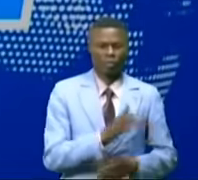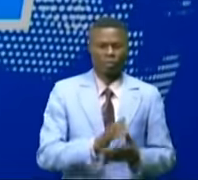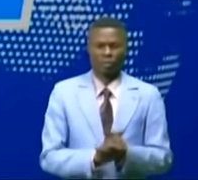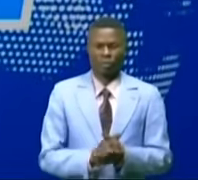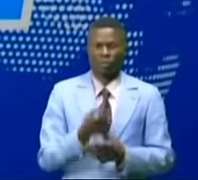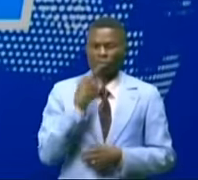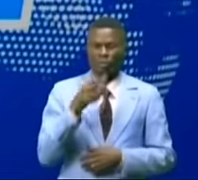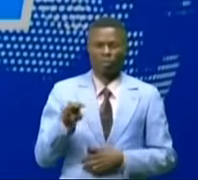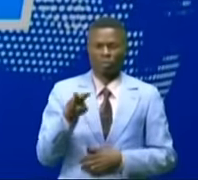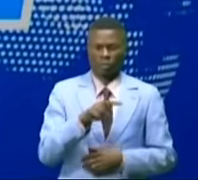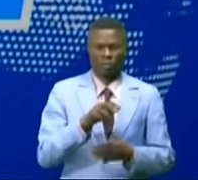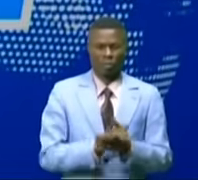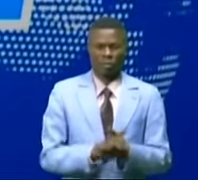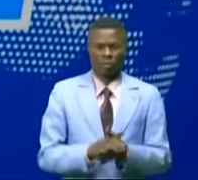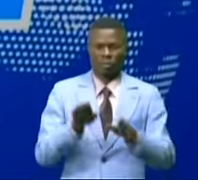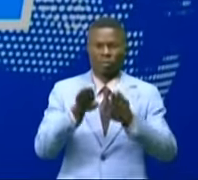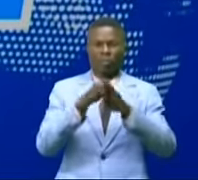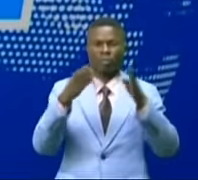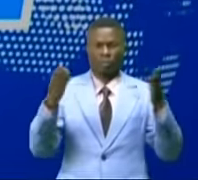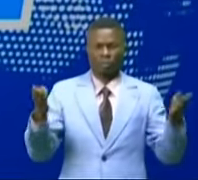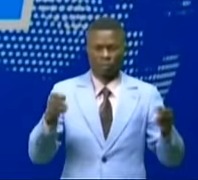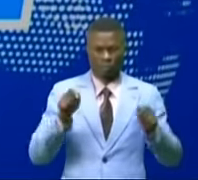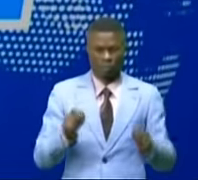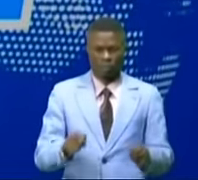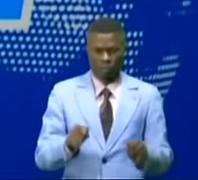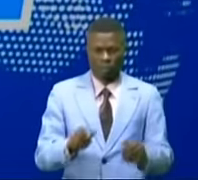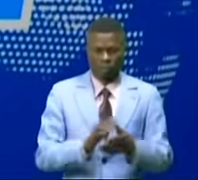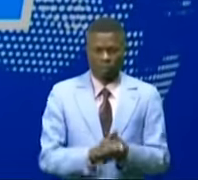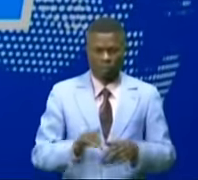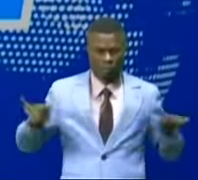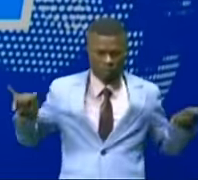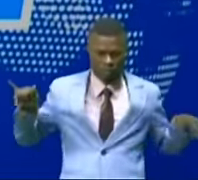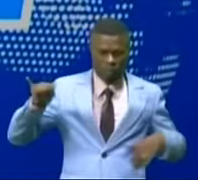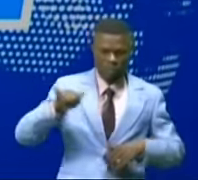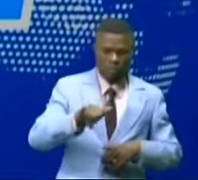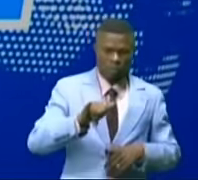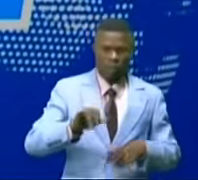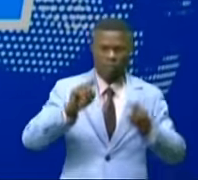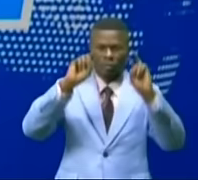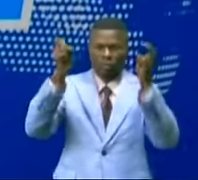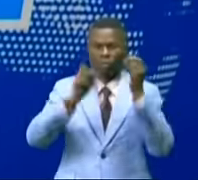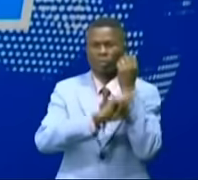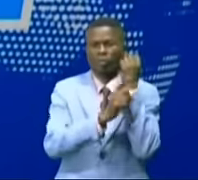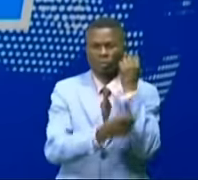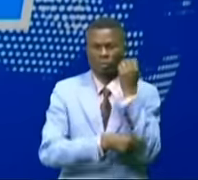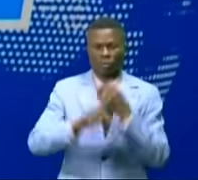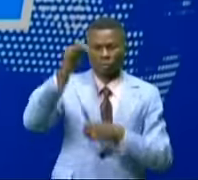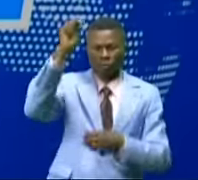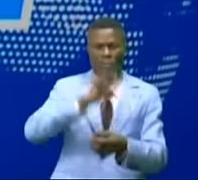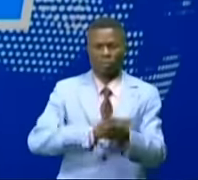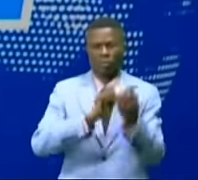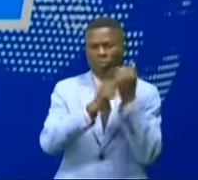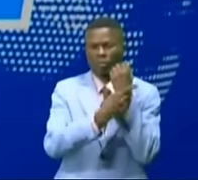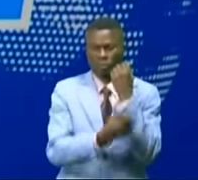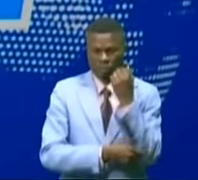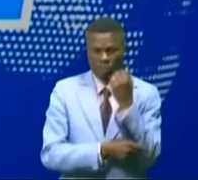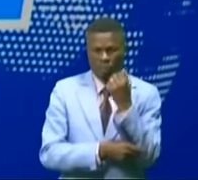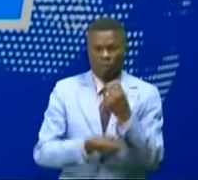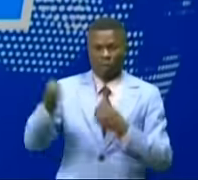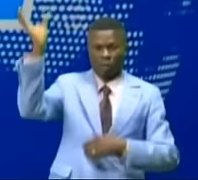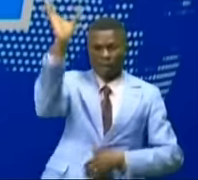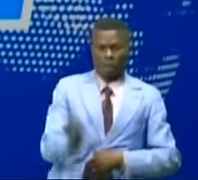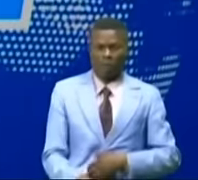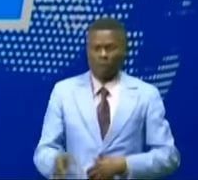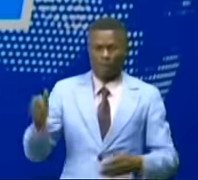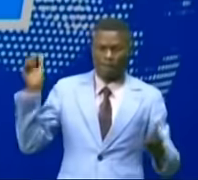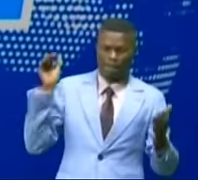Je vous le disais à l'ouverture de ce journal, l'aéroport de Goma dans la province du Nord Kivu a été la cible d'au moins une